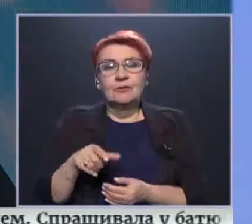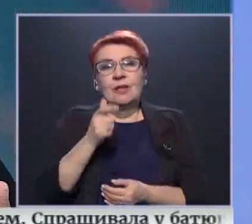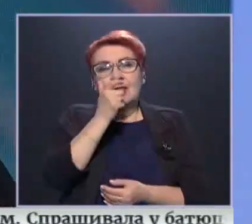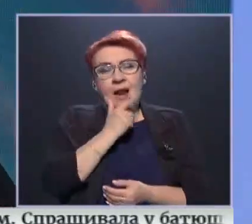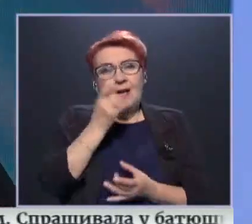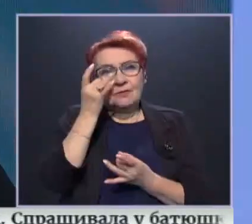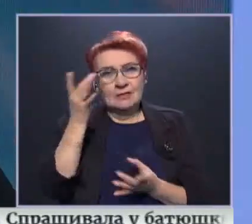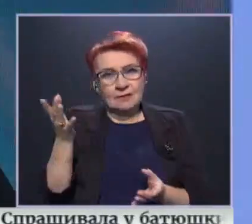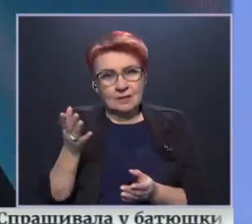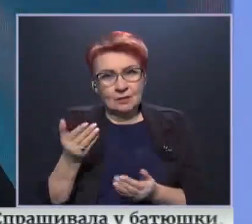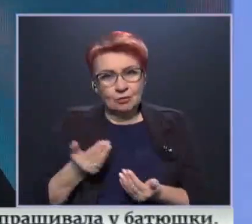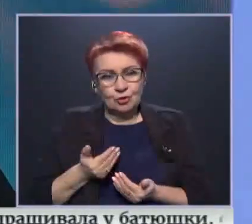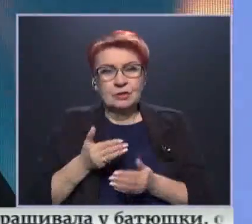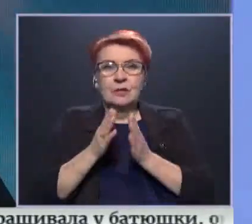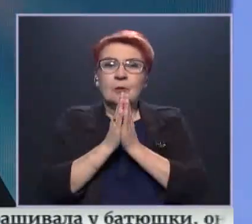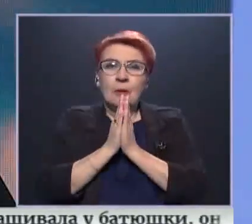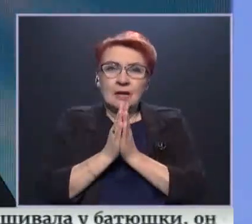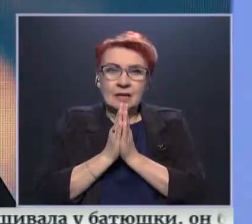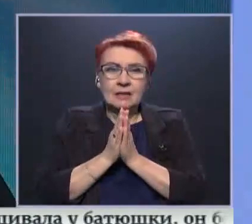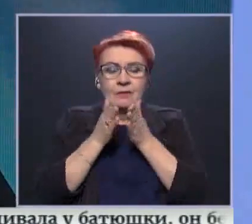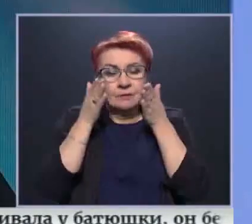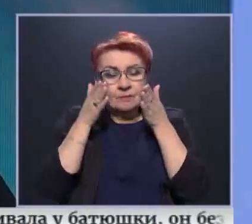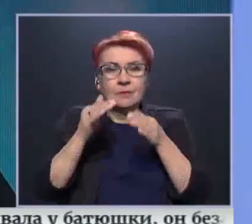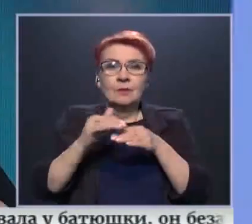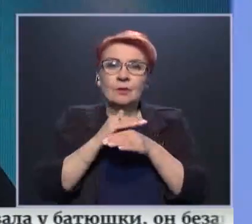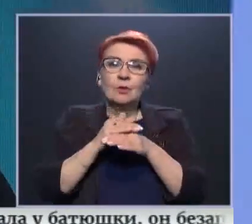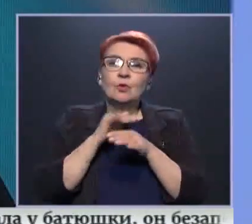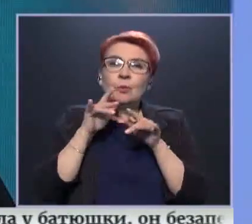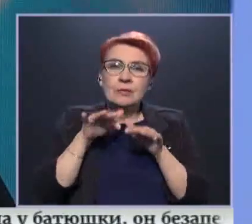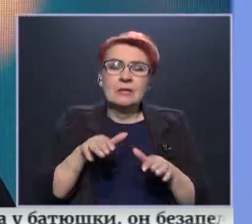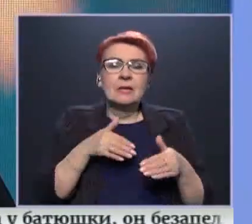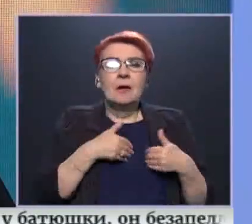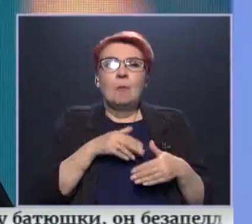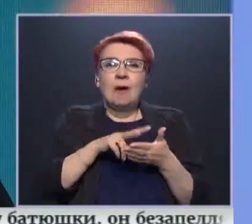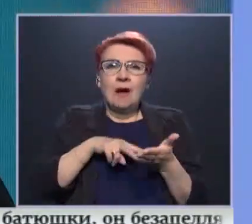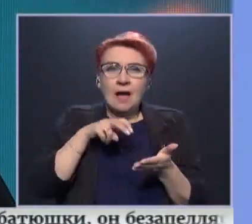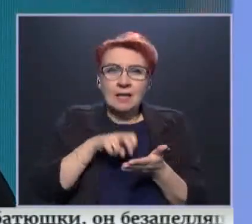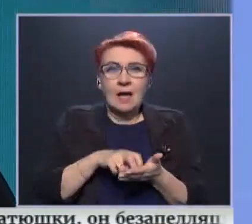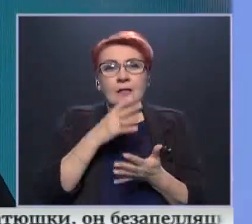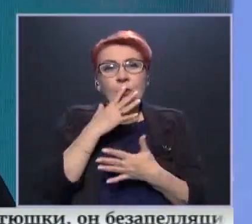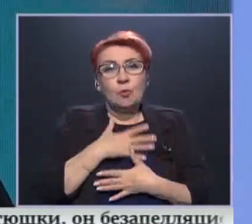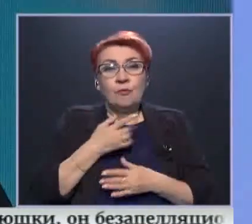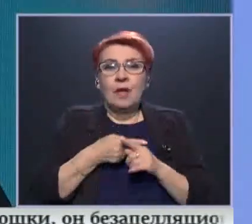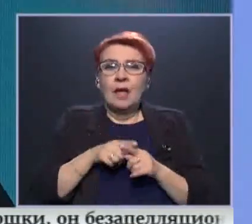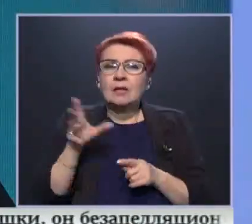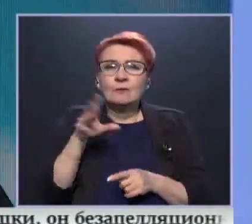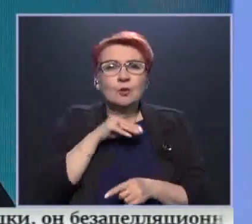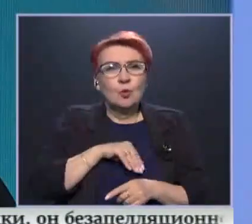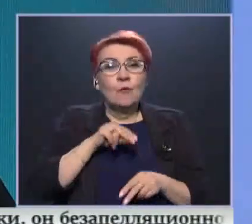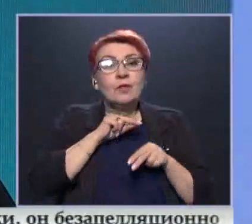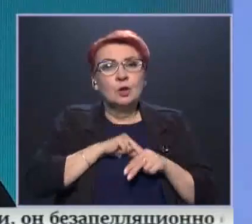жизни, молитвы, сосредоточения, добрых дел, любви, покаяния. Это все труд духовный.